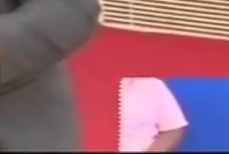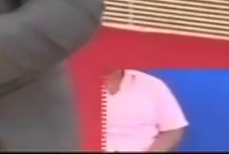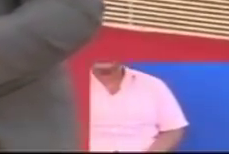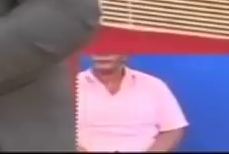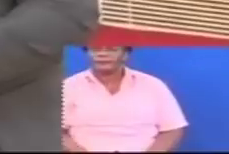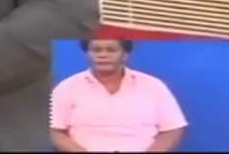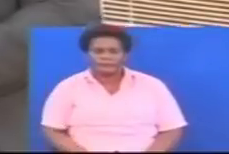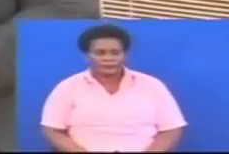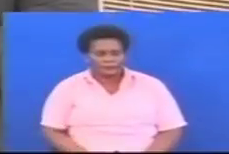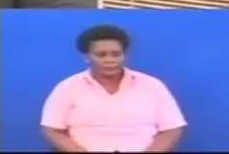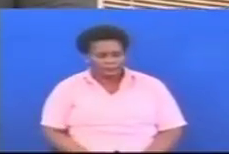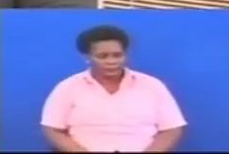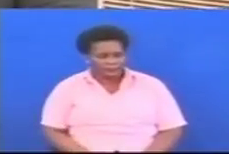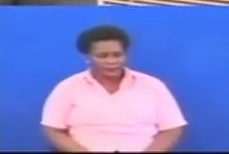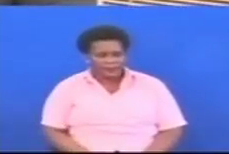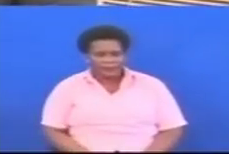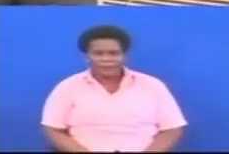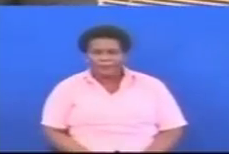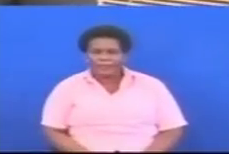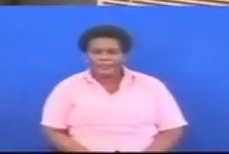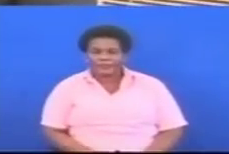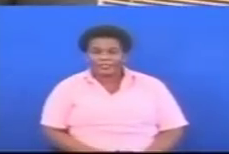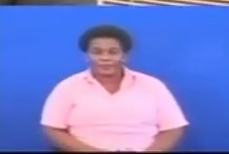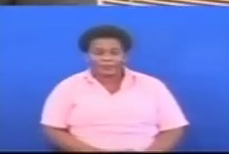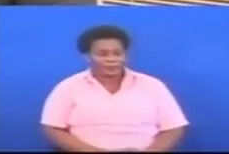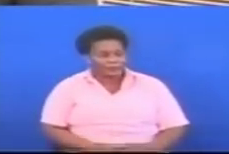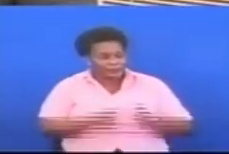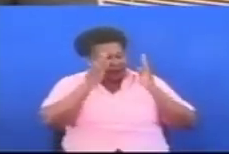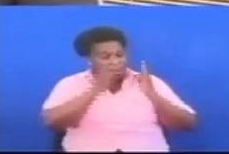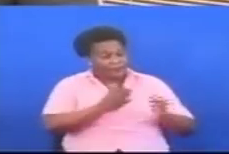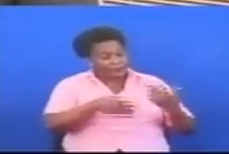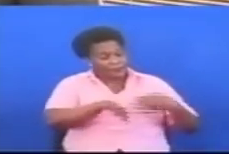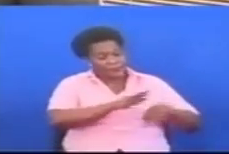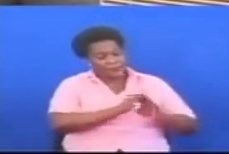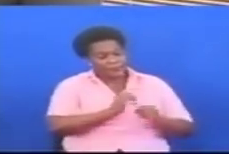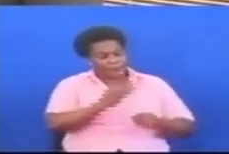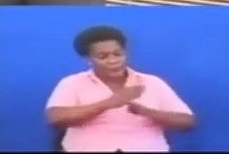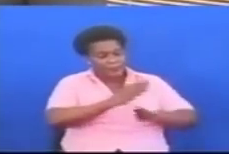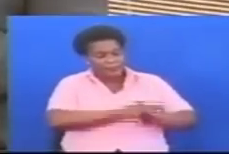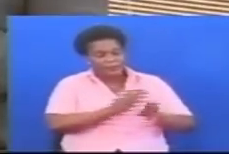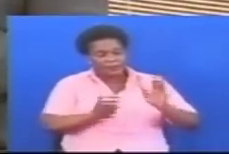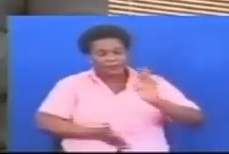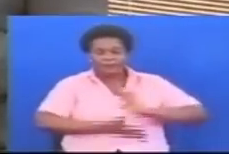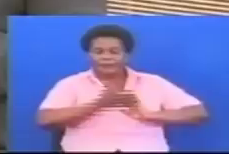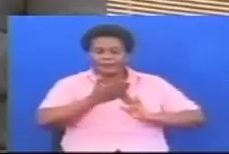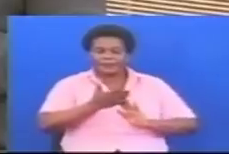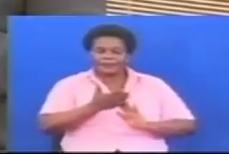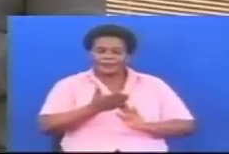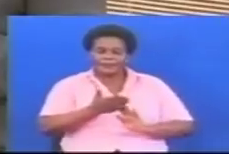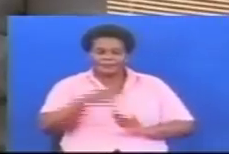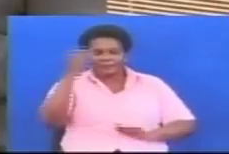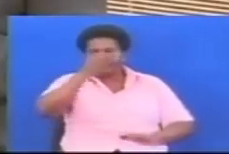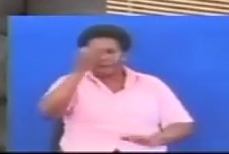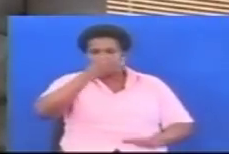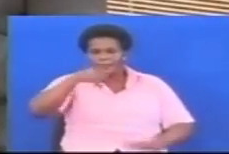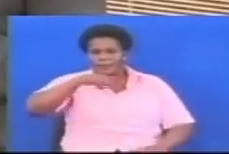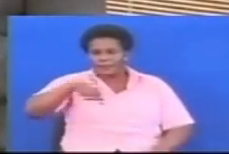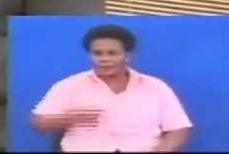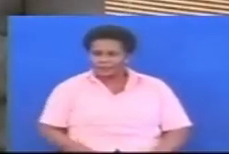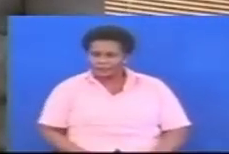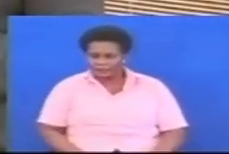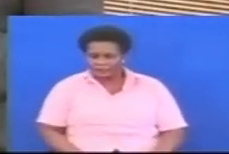kabla sijaanza hotuba hii leo asubuhi, kambi rasmi ya upinzani imepokea taarifa za